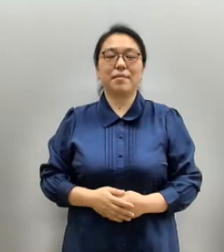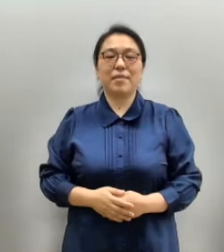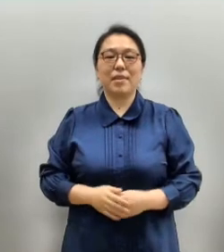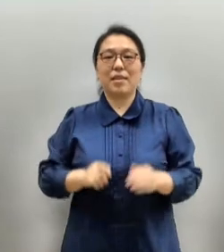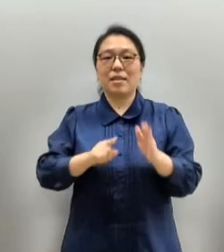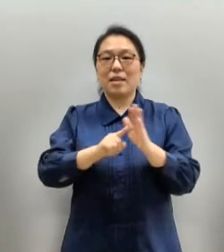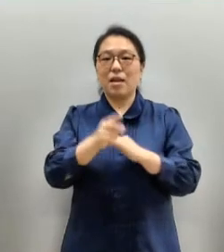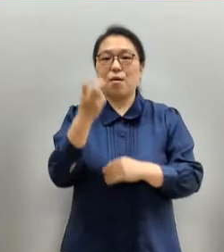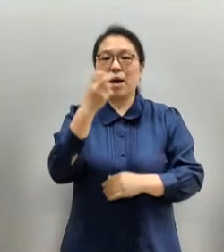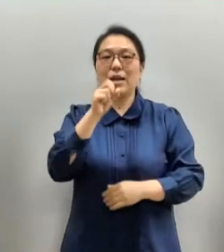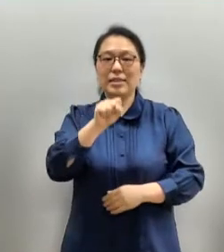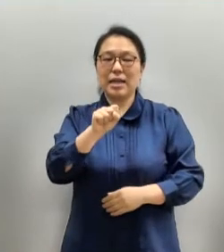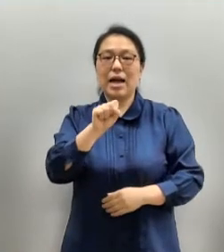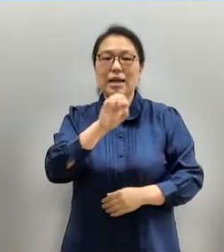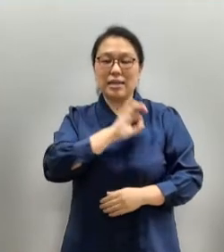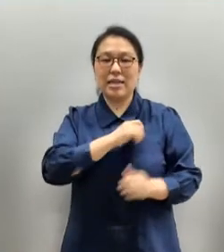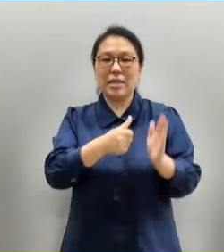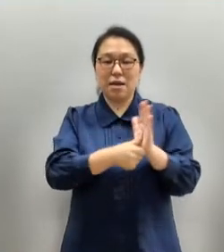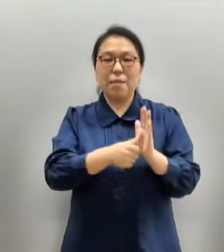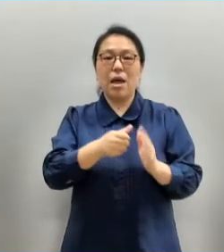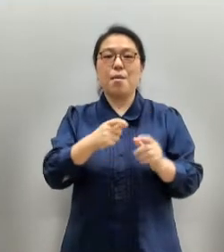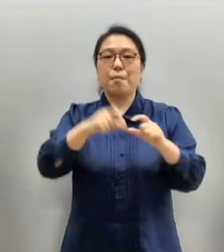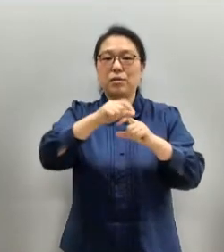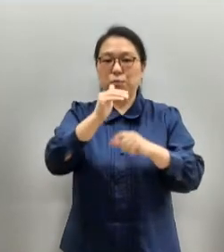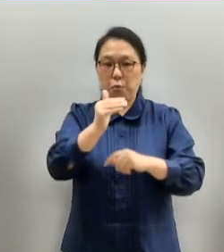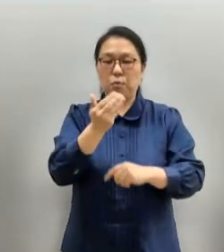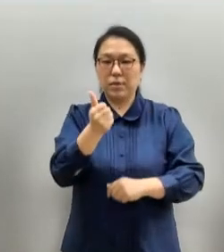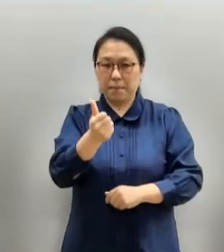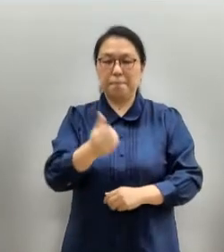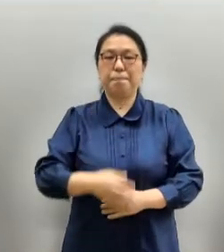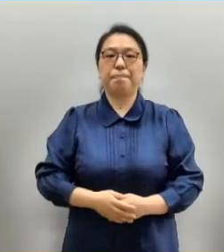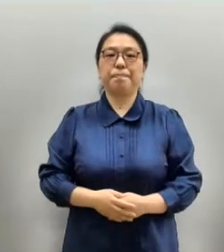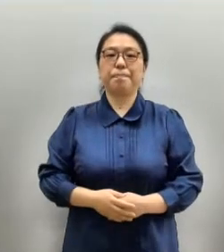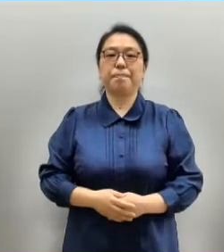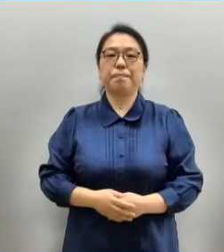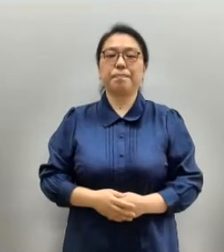代表監査員益子弘明でございます。